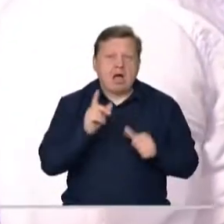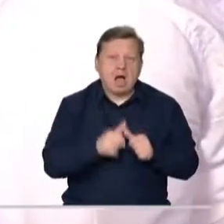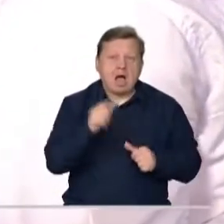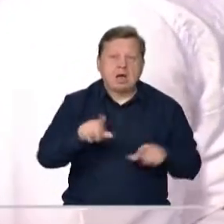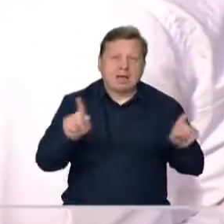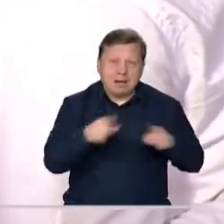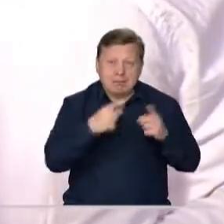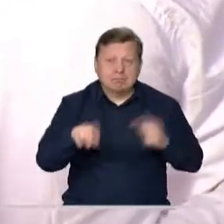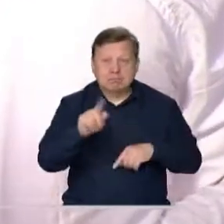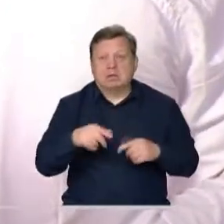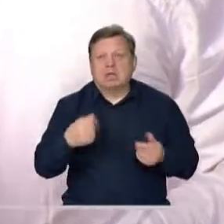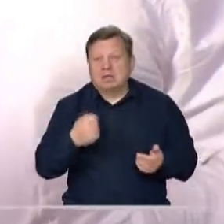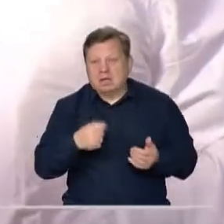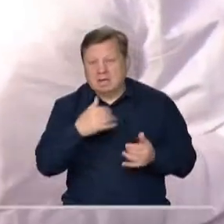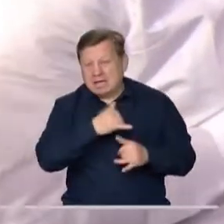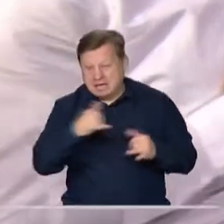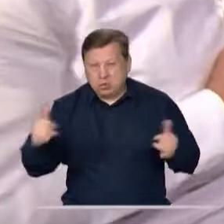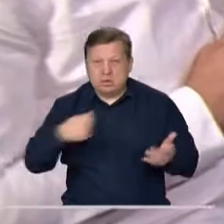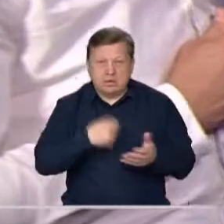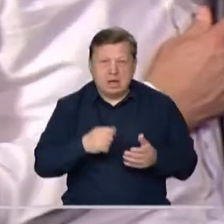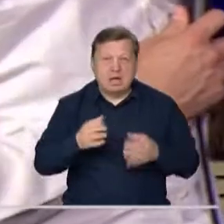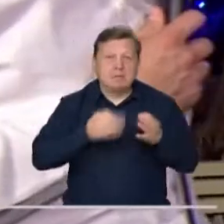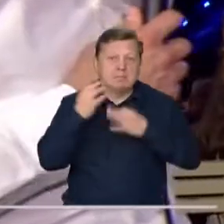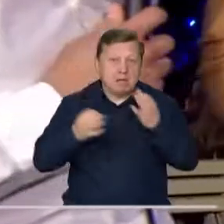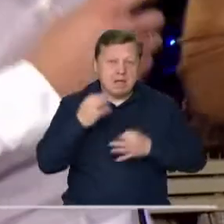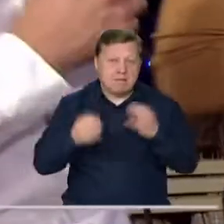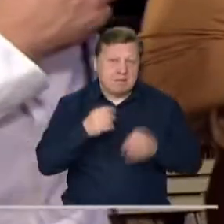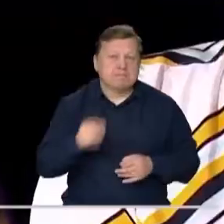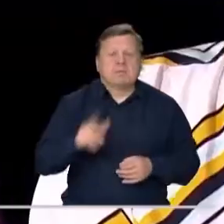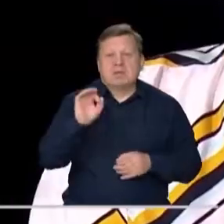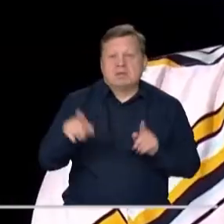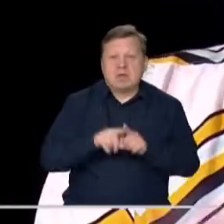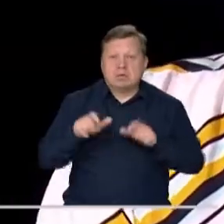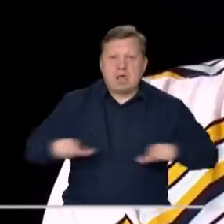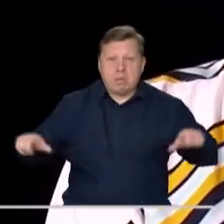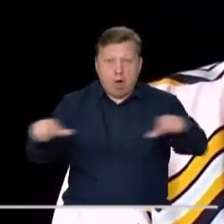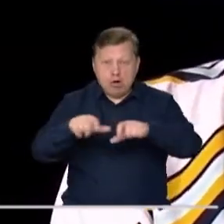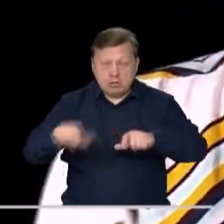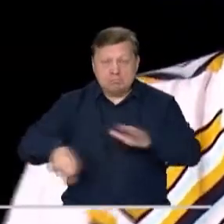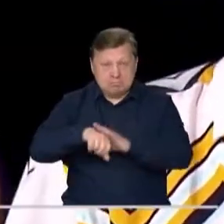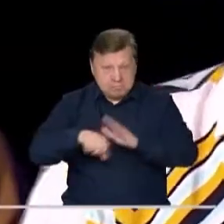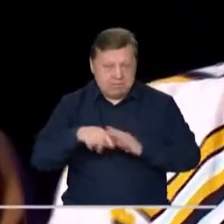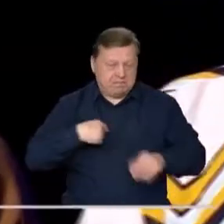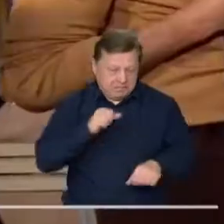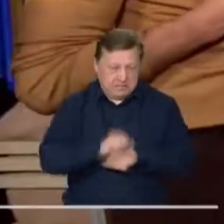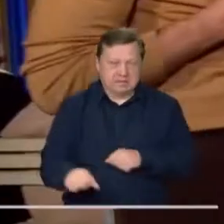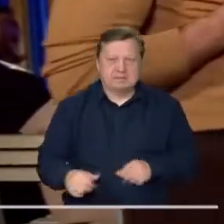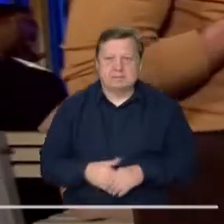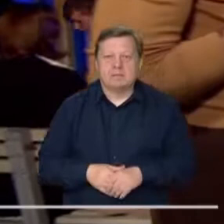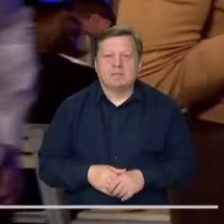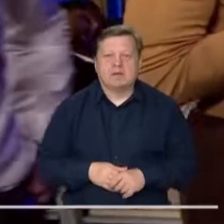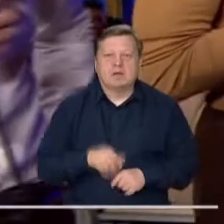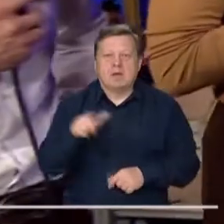i grających każdy na innym instrumencie, nie znam. I na boisku każdy na innej pozycji, więc to też jest ewenement. A pozycje moglibyście